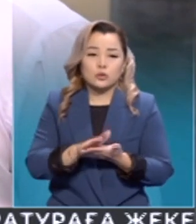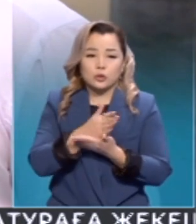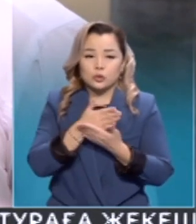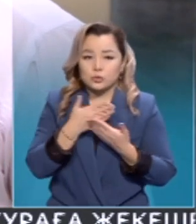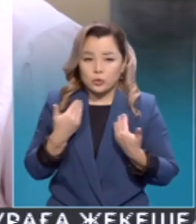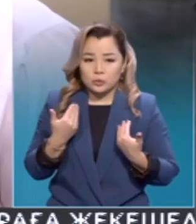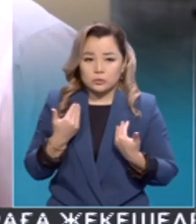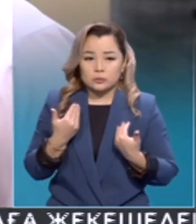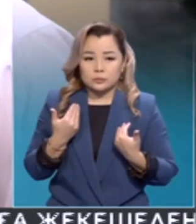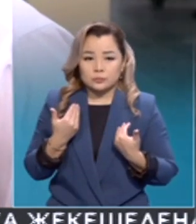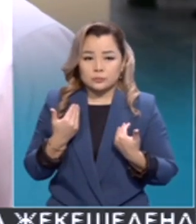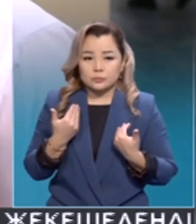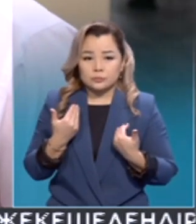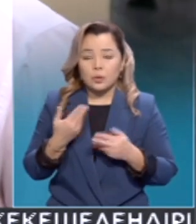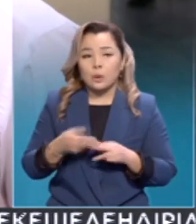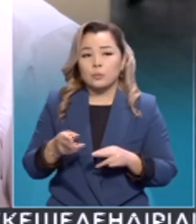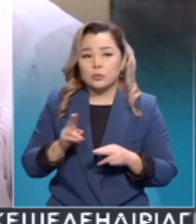бұл